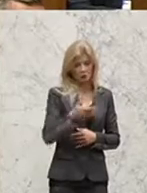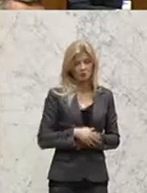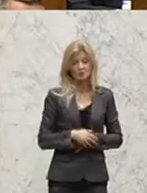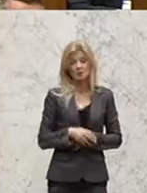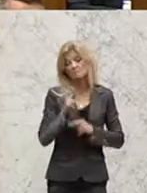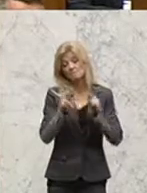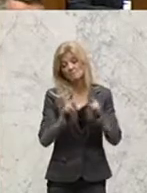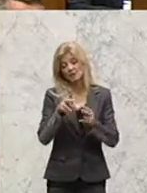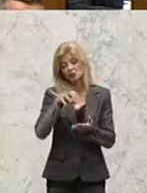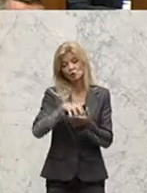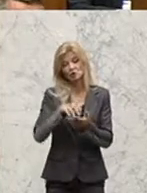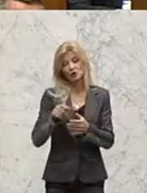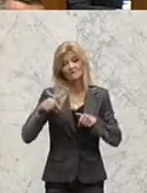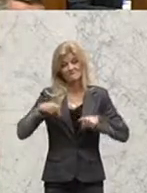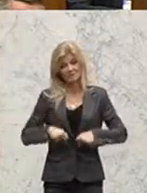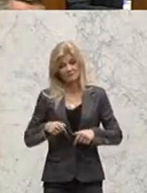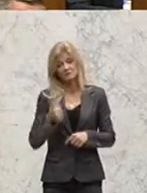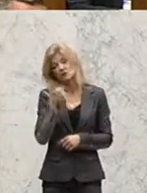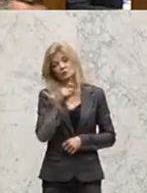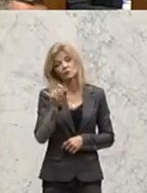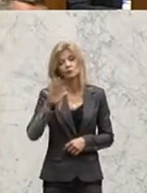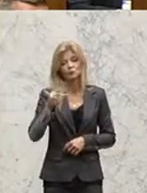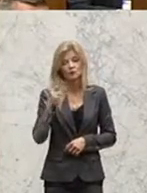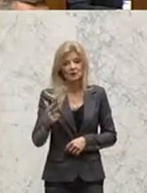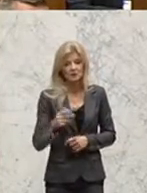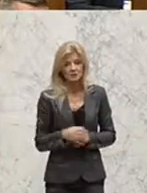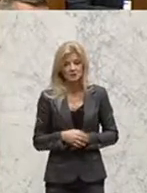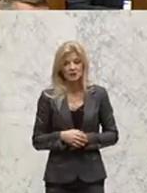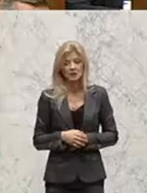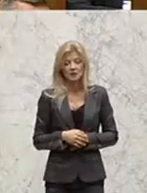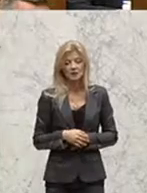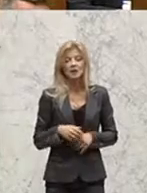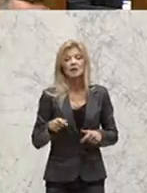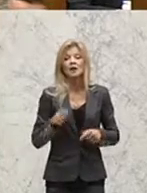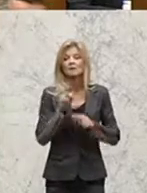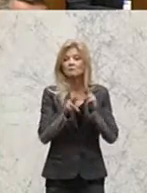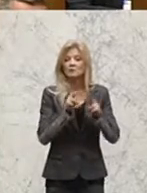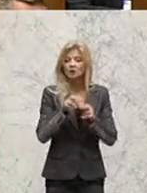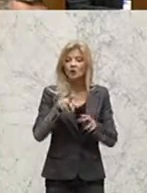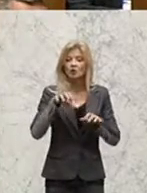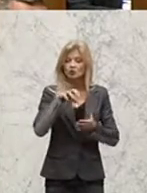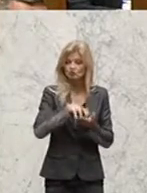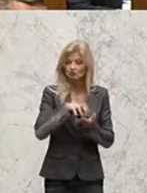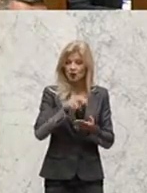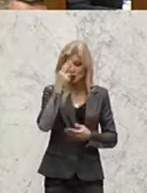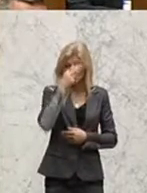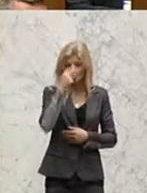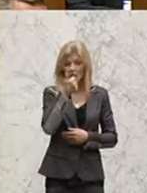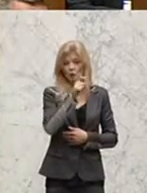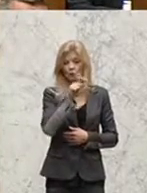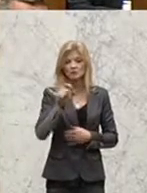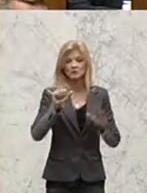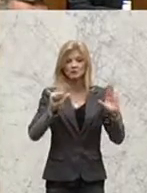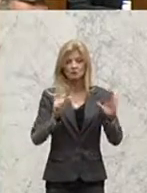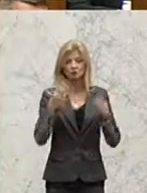der Betreuungsstelle West 135, Betreuungsstelle Nord 196, Betreuungsstelle